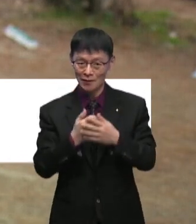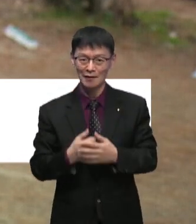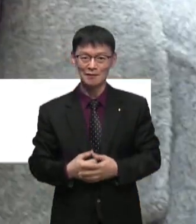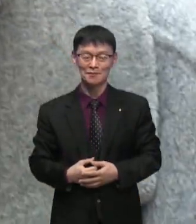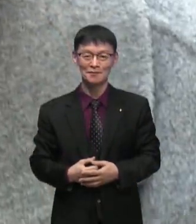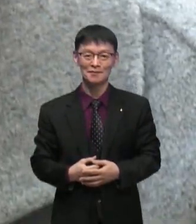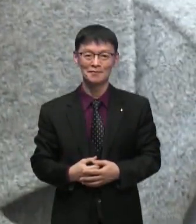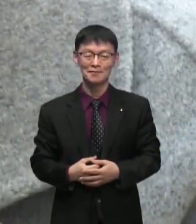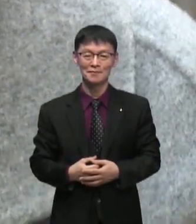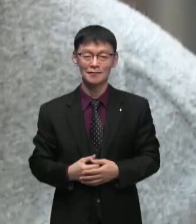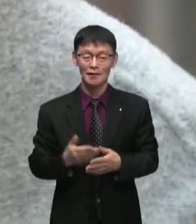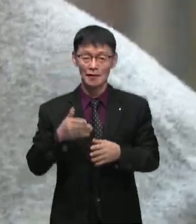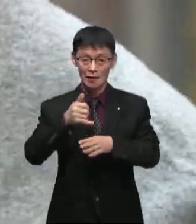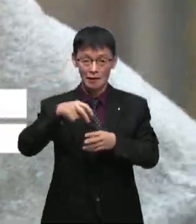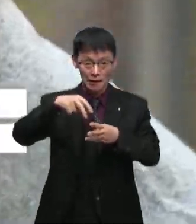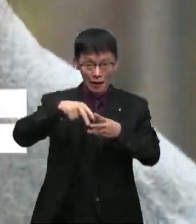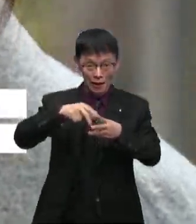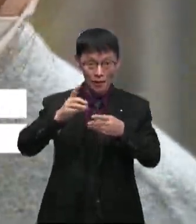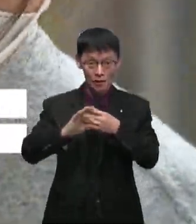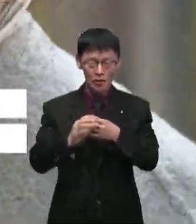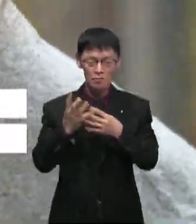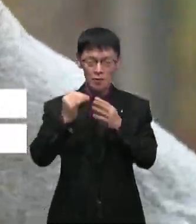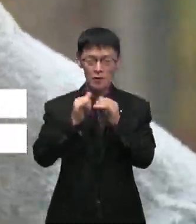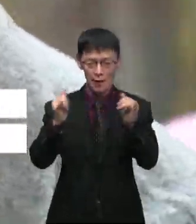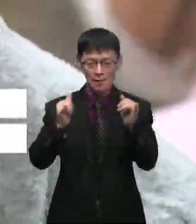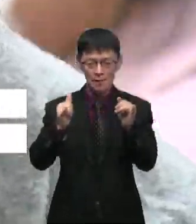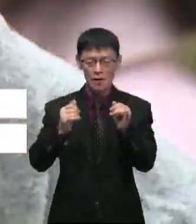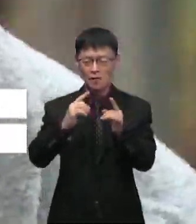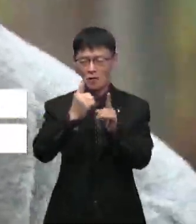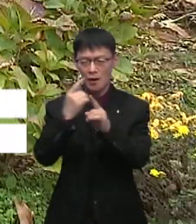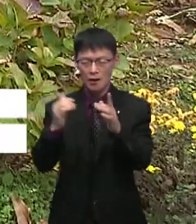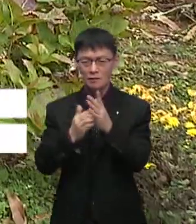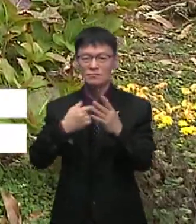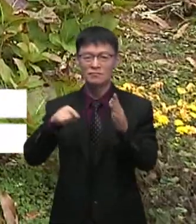같고요. 농업기술센터는 더 많은 시민들이